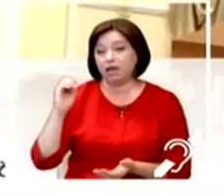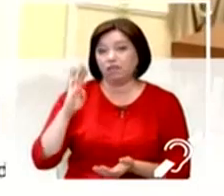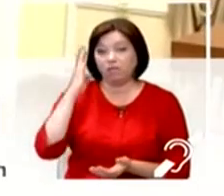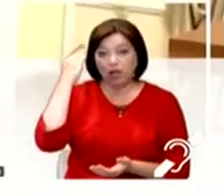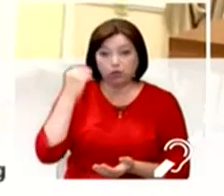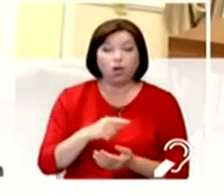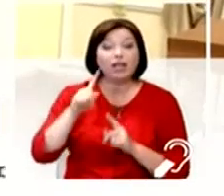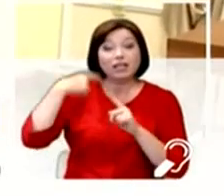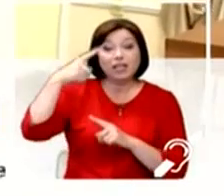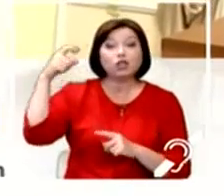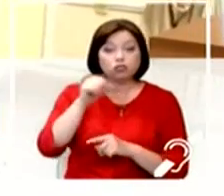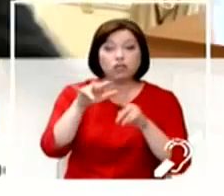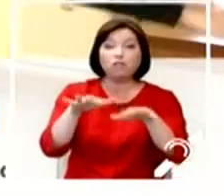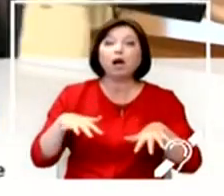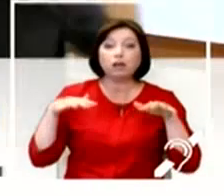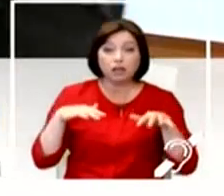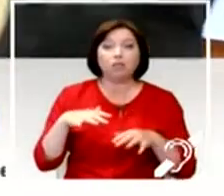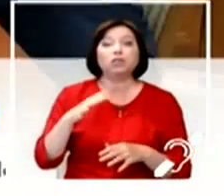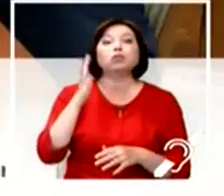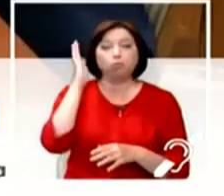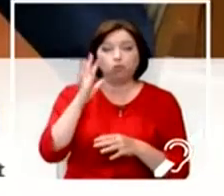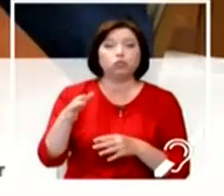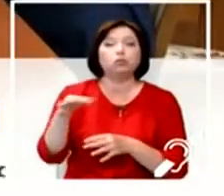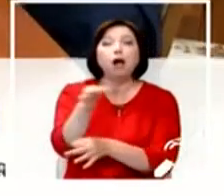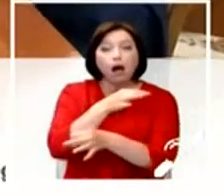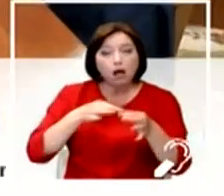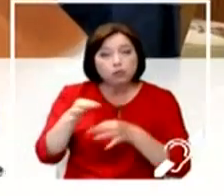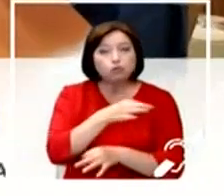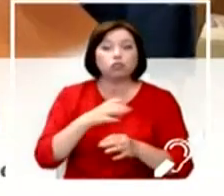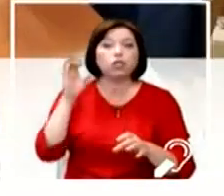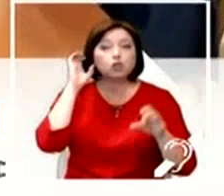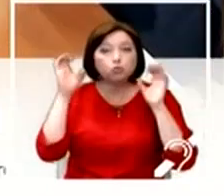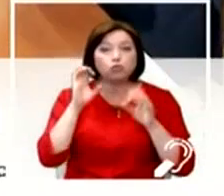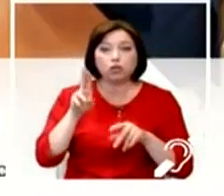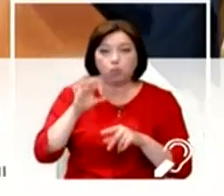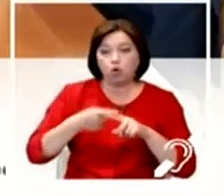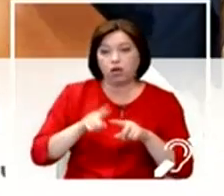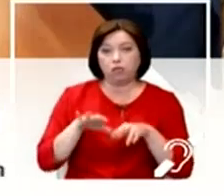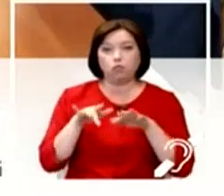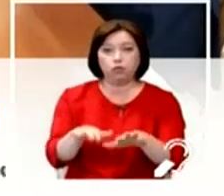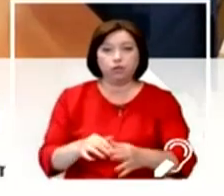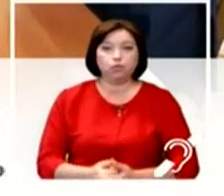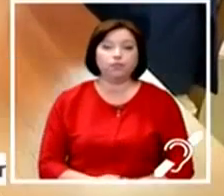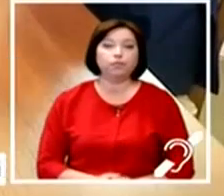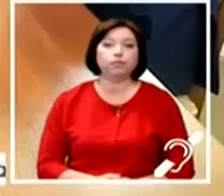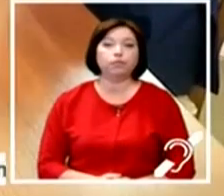săptămâna viitoare în Parlamentul de la Chișinău vor avea loc audieri în acest caz